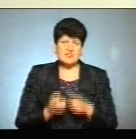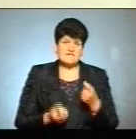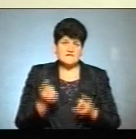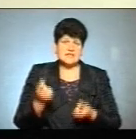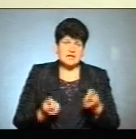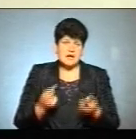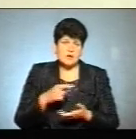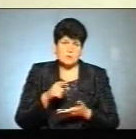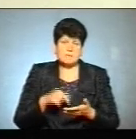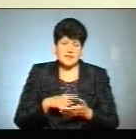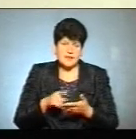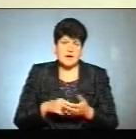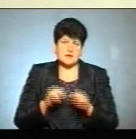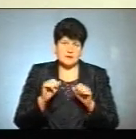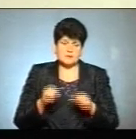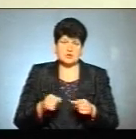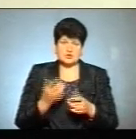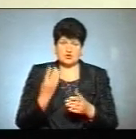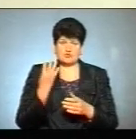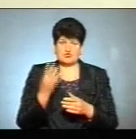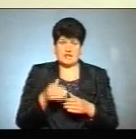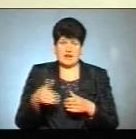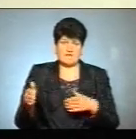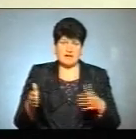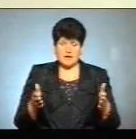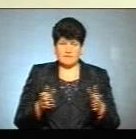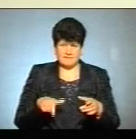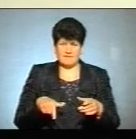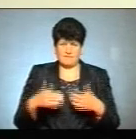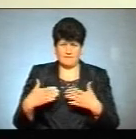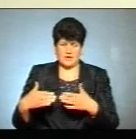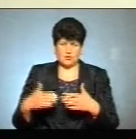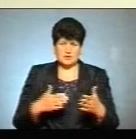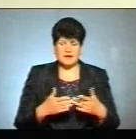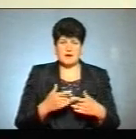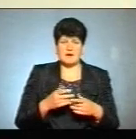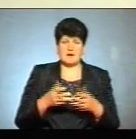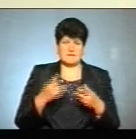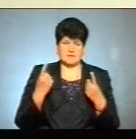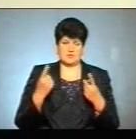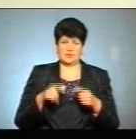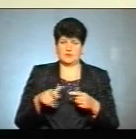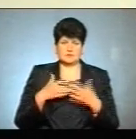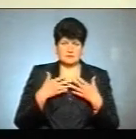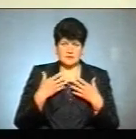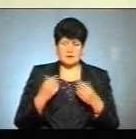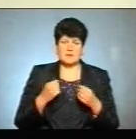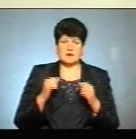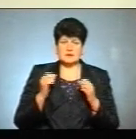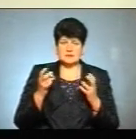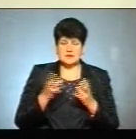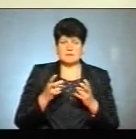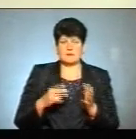от питання, де можна їх, якщо є 4 виходи, якщо немає напливу покупців, а треба регулювати кількість, однозначно, що